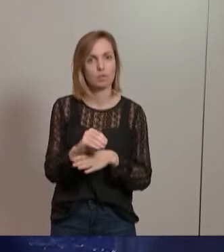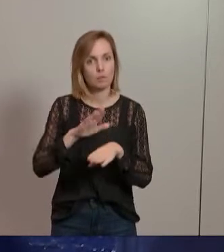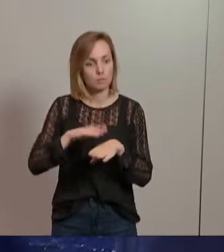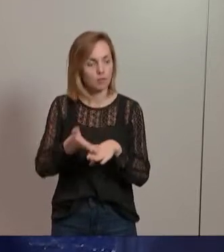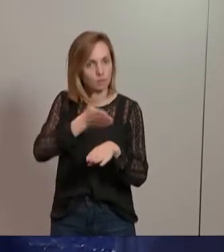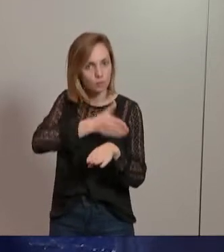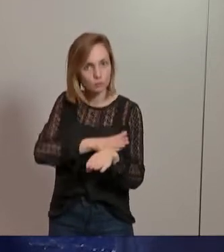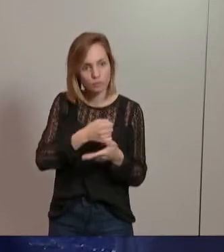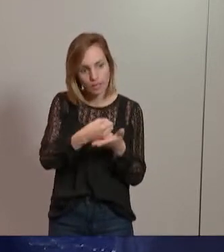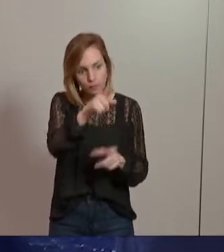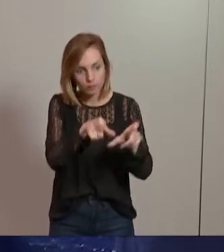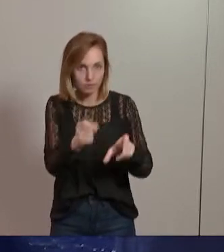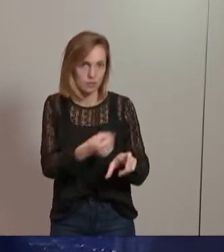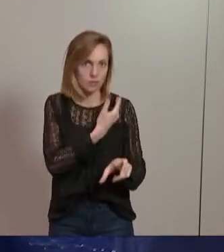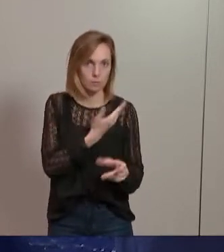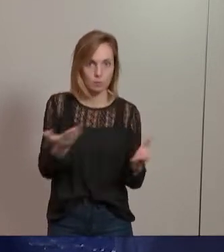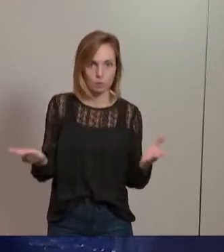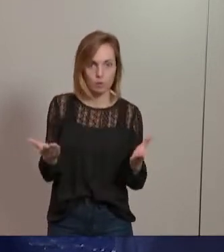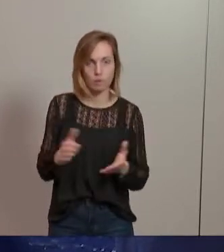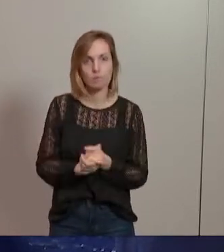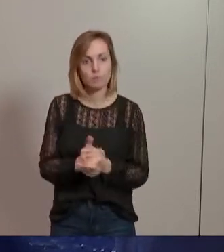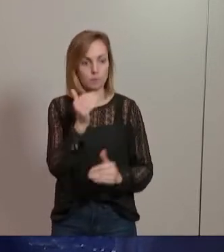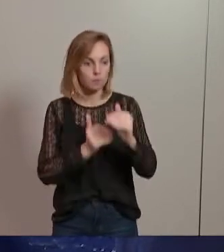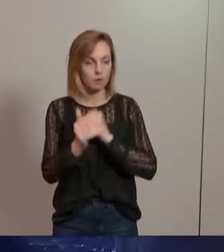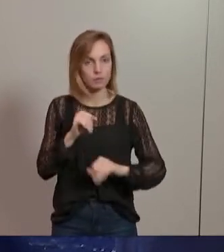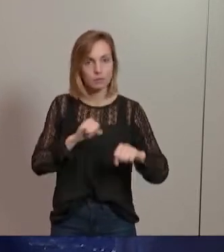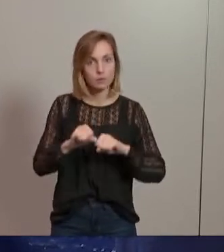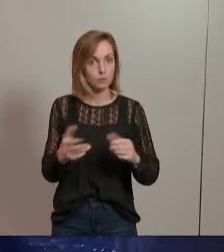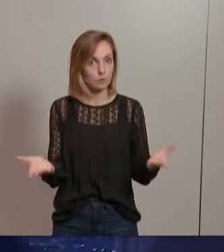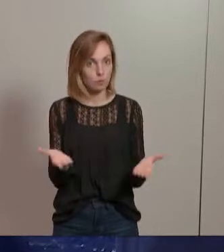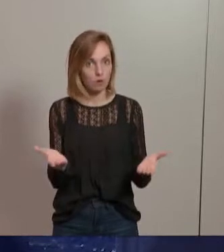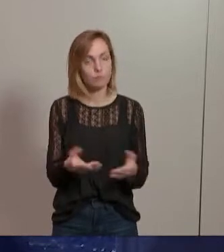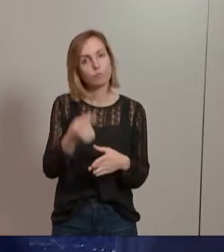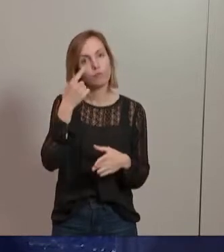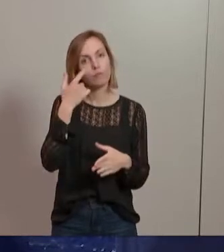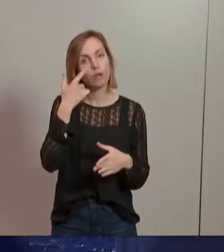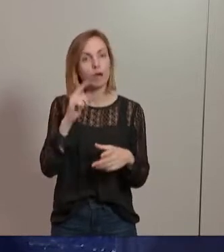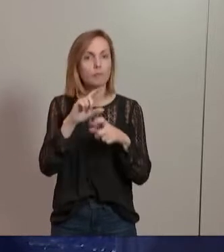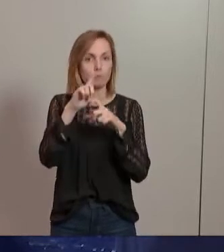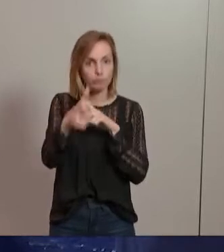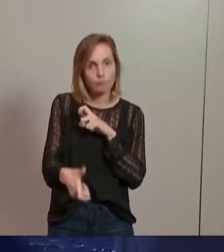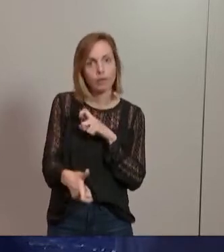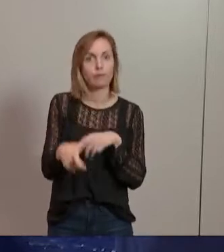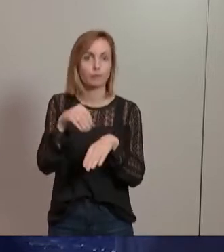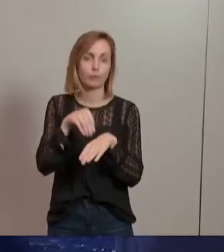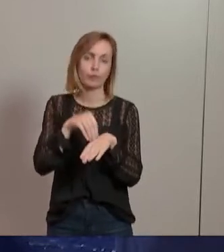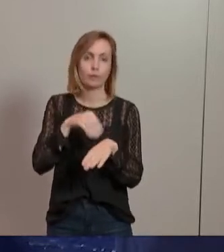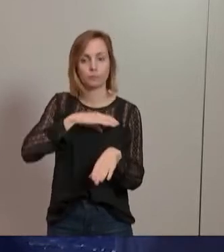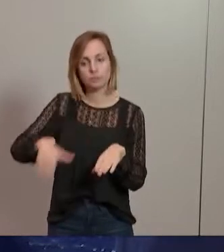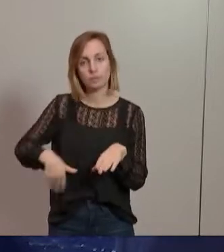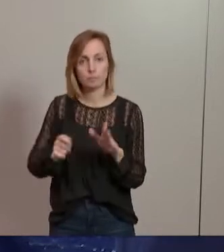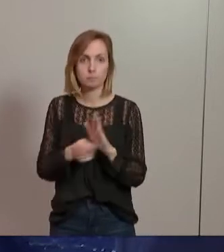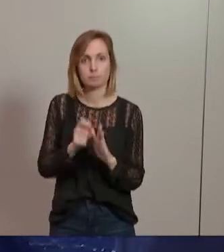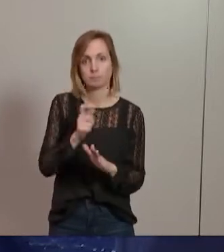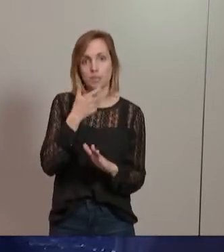prévention et d'aide aux victimes? Quel est notre programme d'action? Nous en reparlerons plus amplement lors du conseil municipal de mars, quand